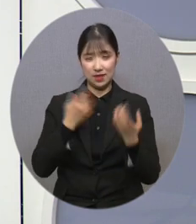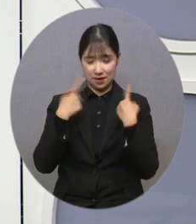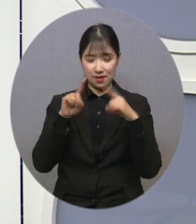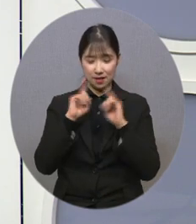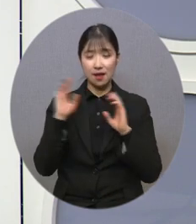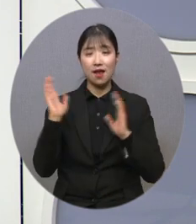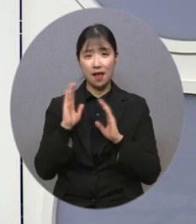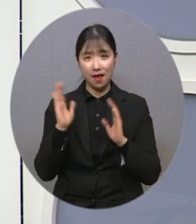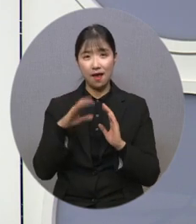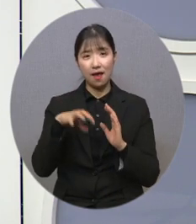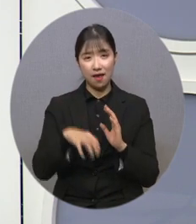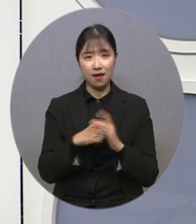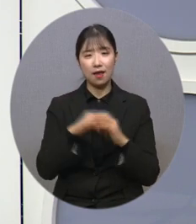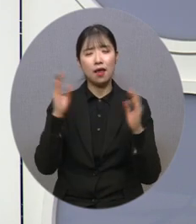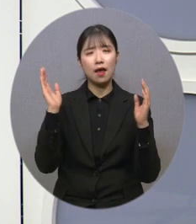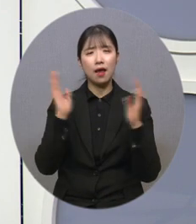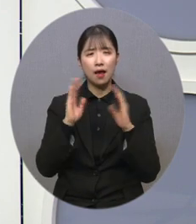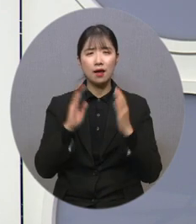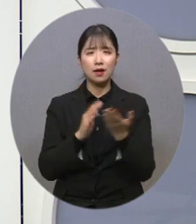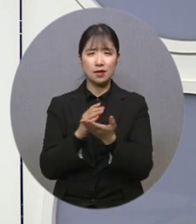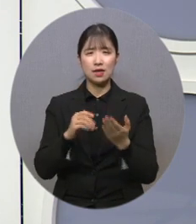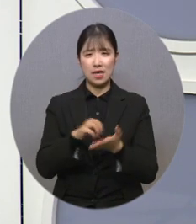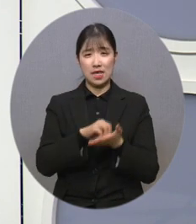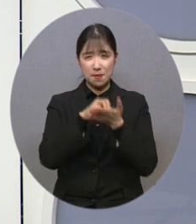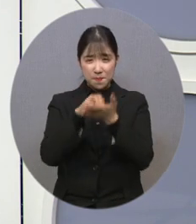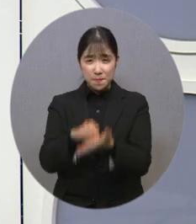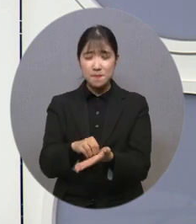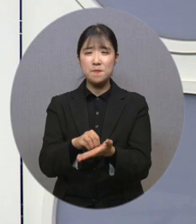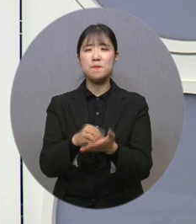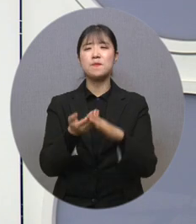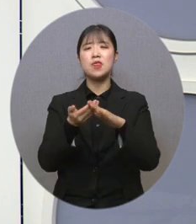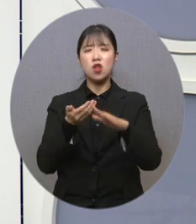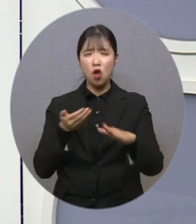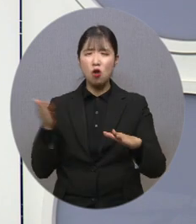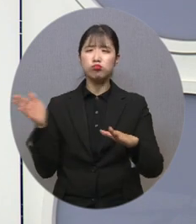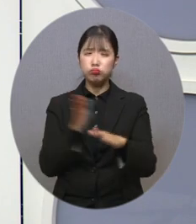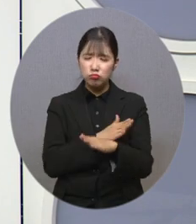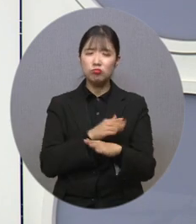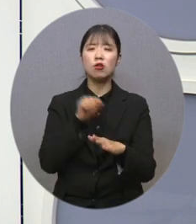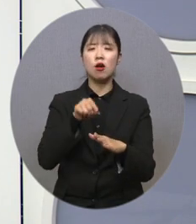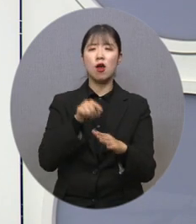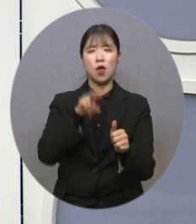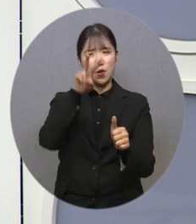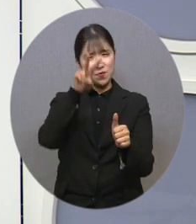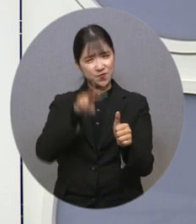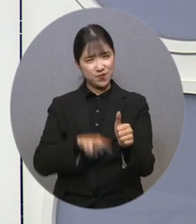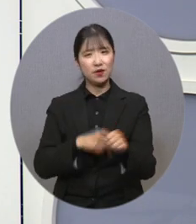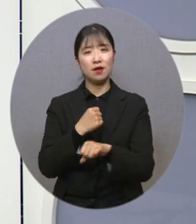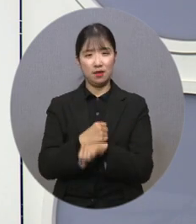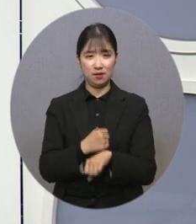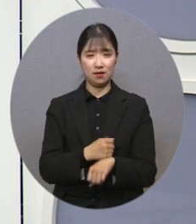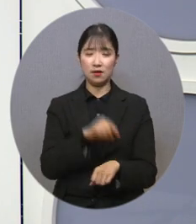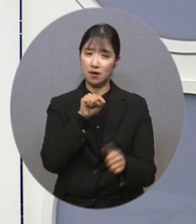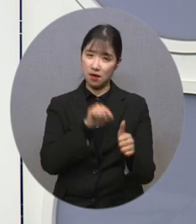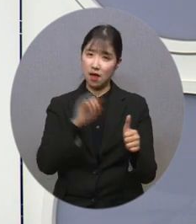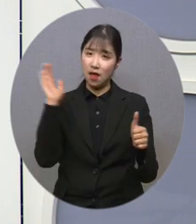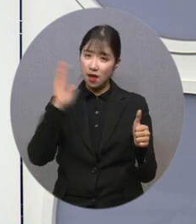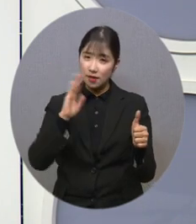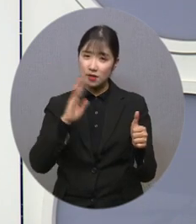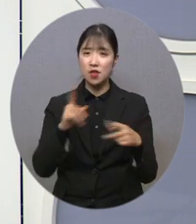대학에서는 학생들이 우리 대학에 입학하기 전부터 상황을 다 살핍니다. 이 학교가 이